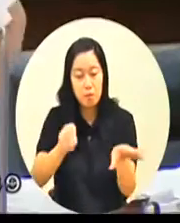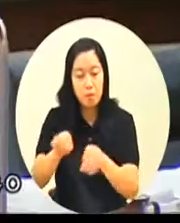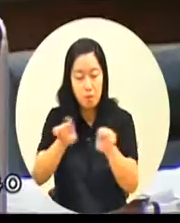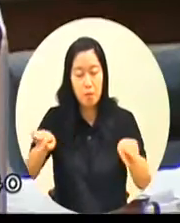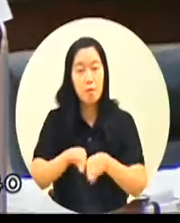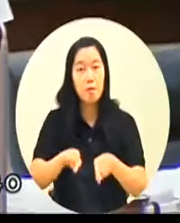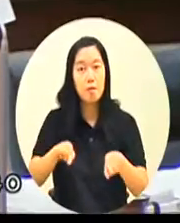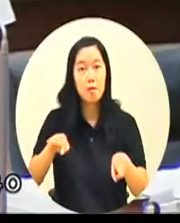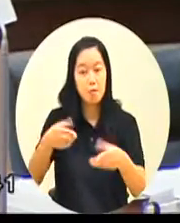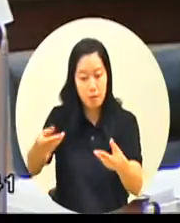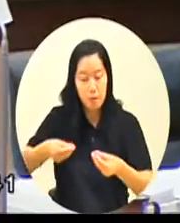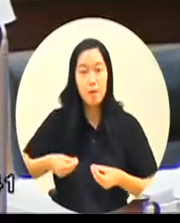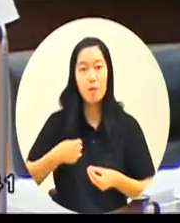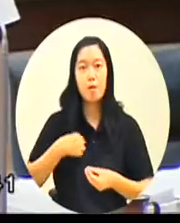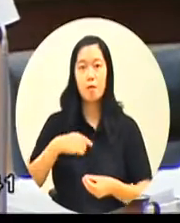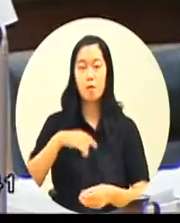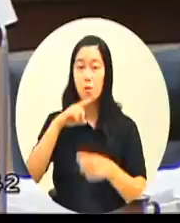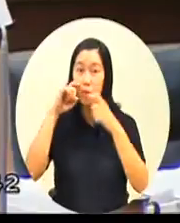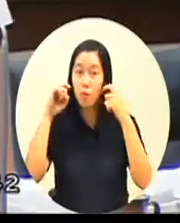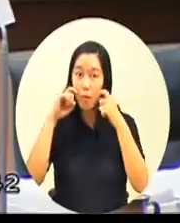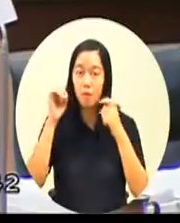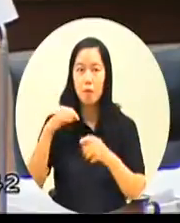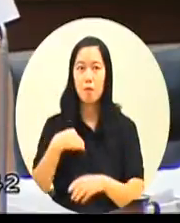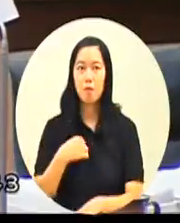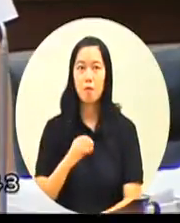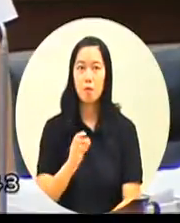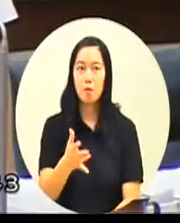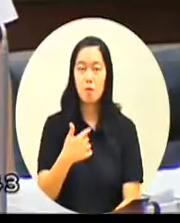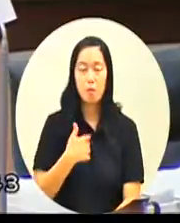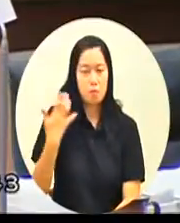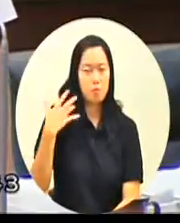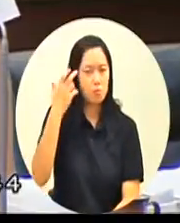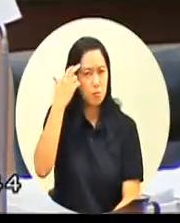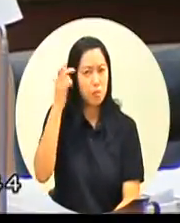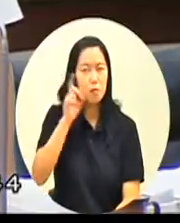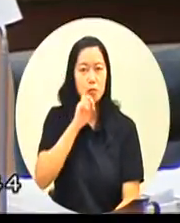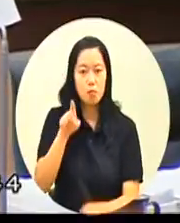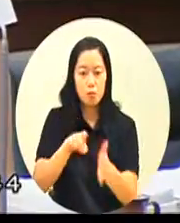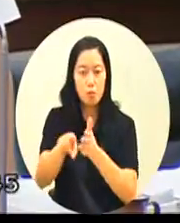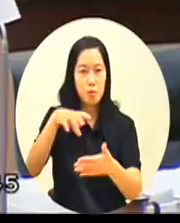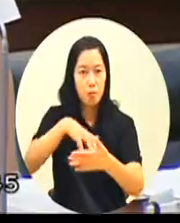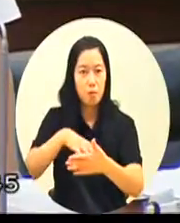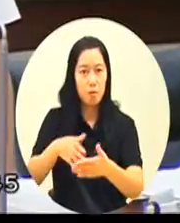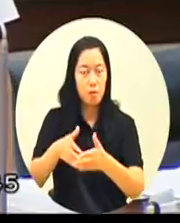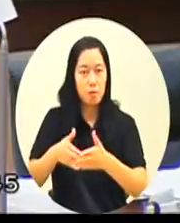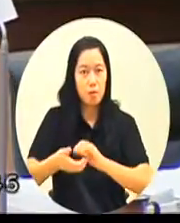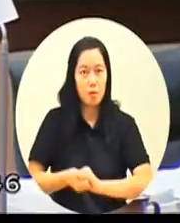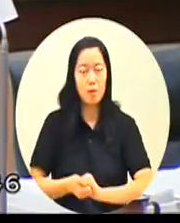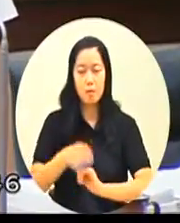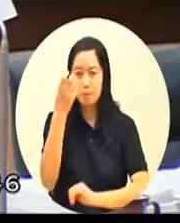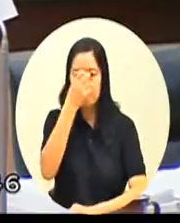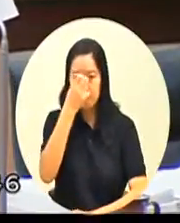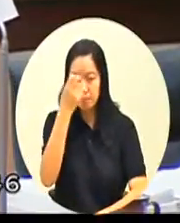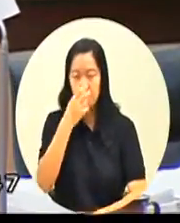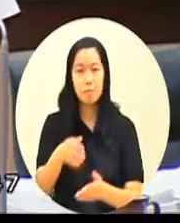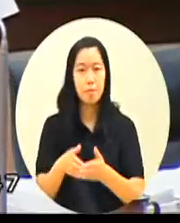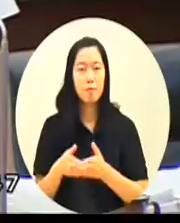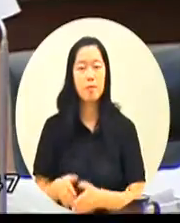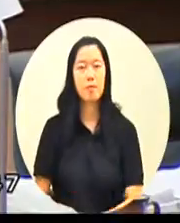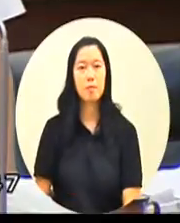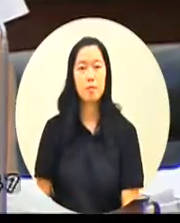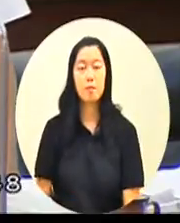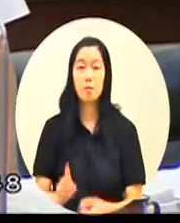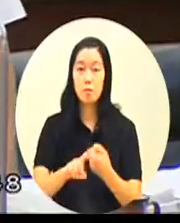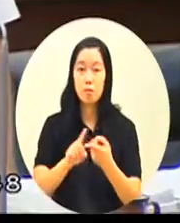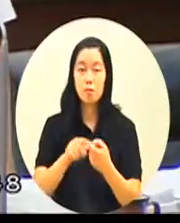因为我觉得为什么我当初要这样的坚持说，你科里面一定要好好去查起这个酒，果然我